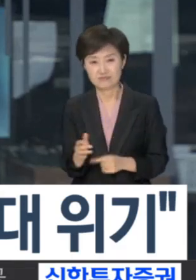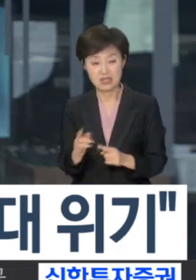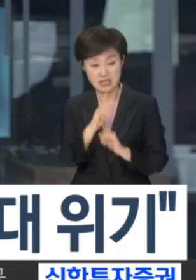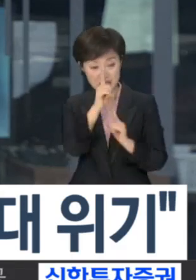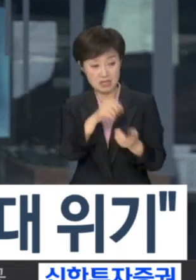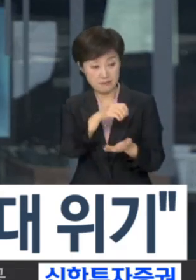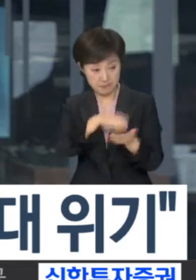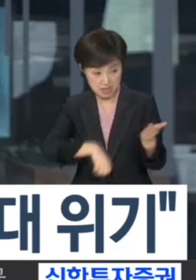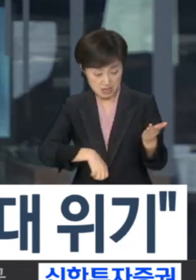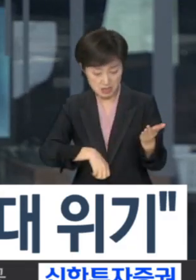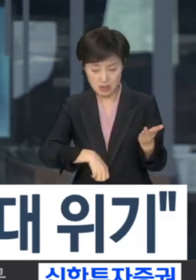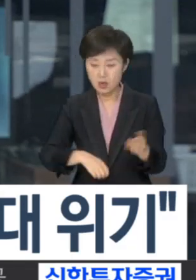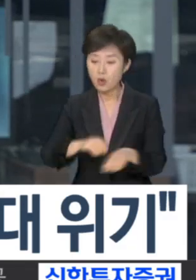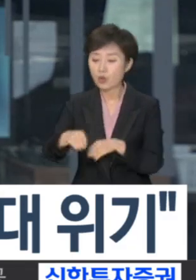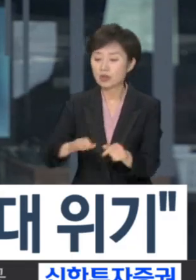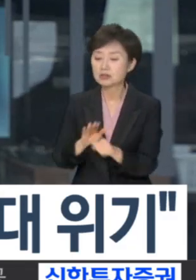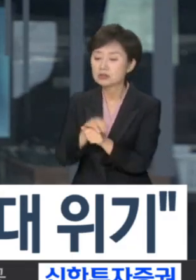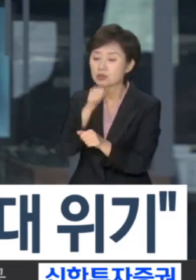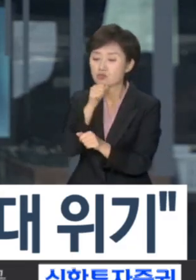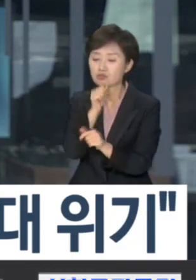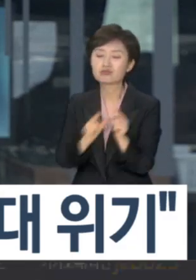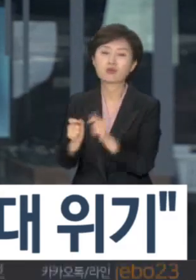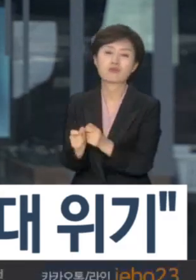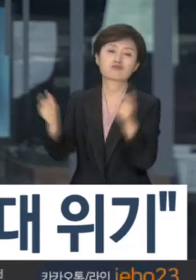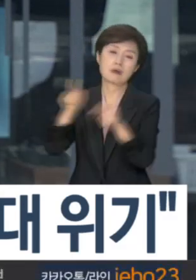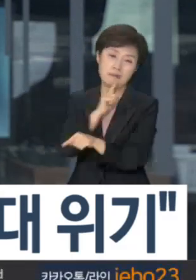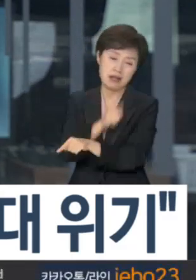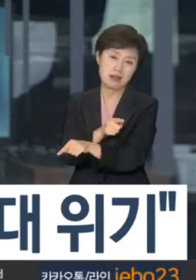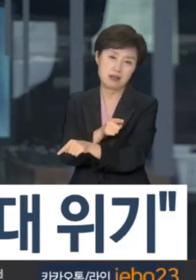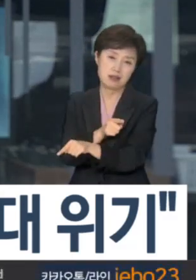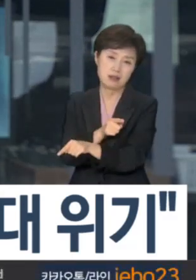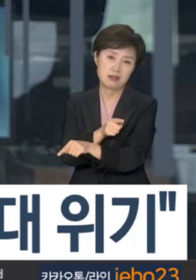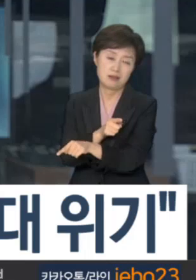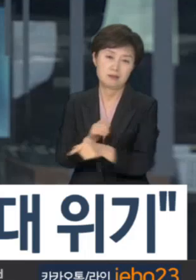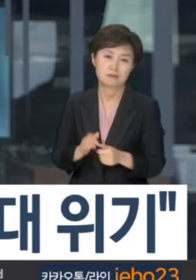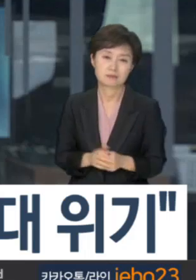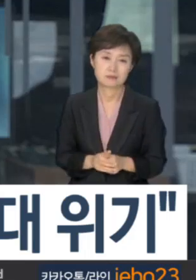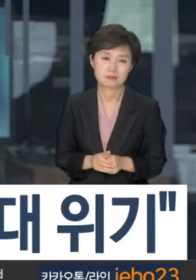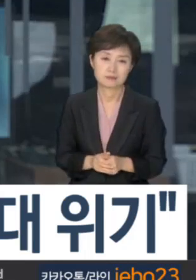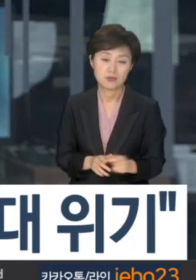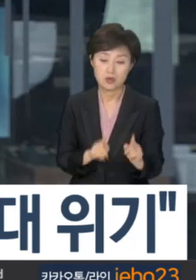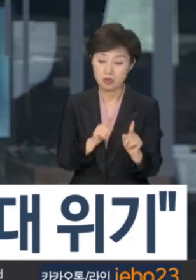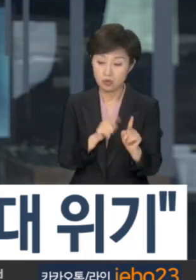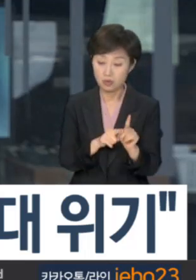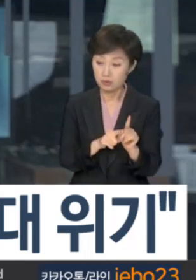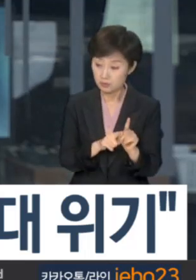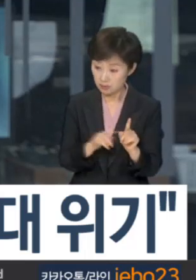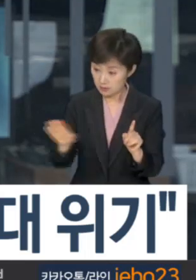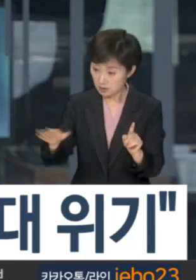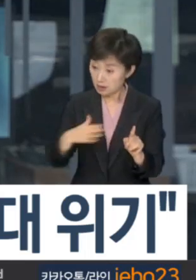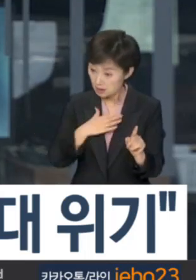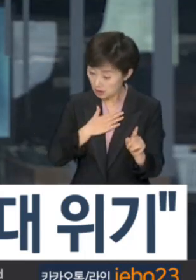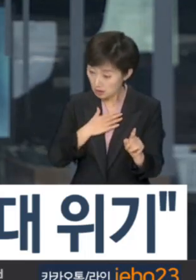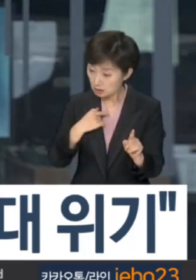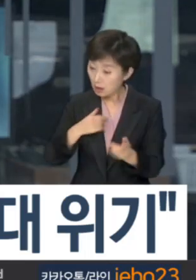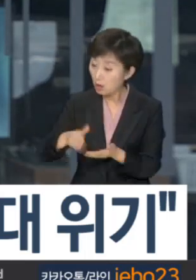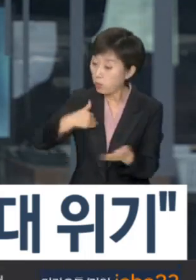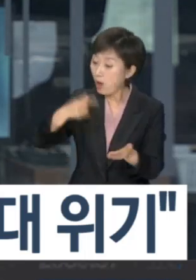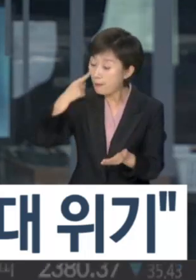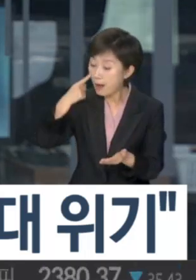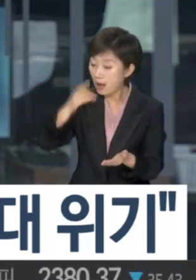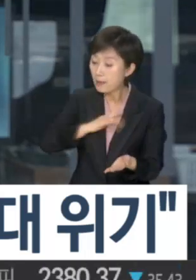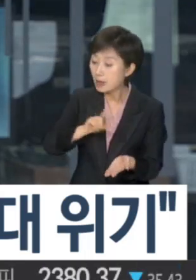하면 지지율이 상승할 것이다 라고 언급을 했고 또 여기에 이전 대표가 그렇다면 즉각 본인을 제명하라